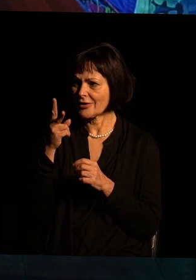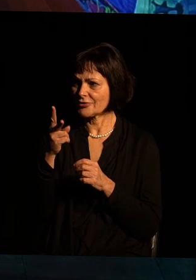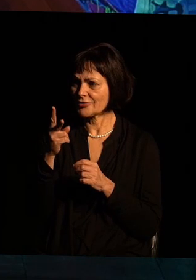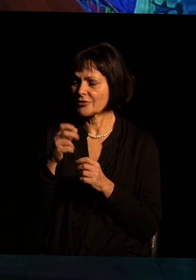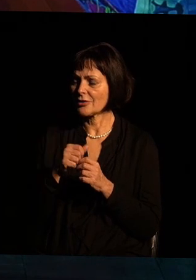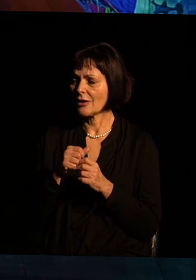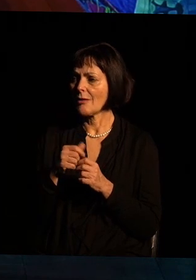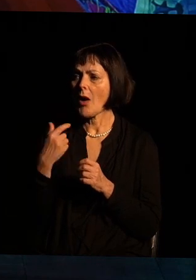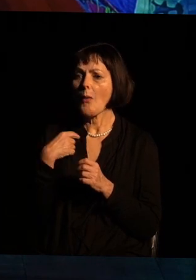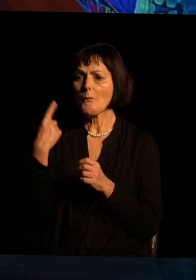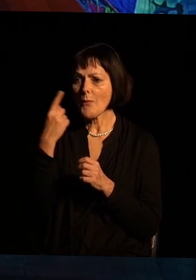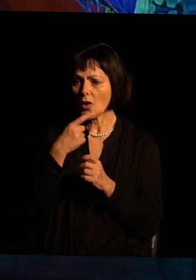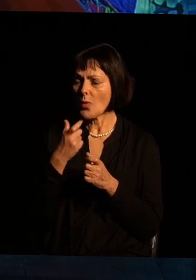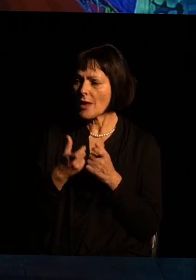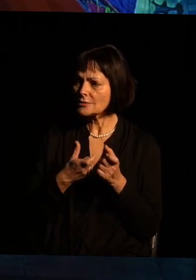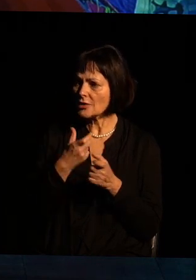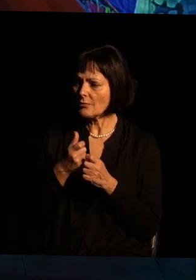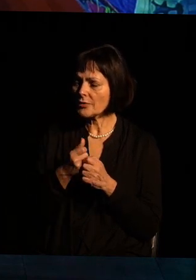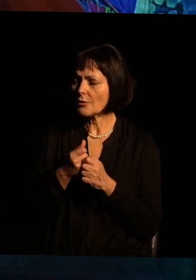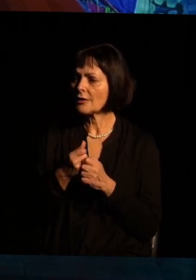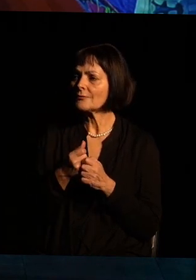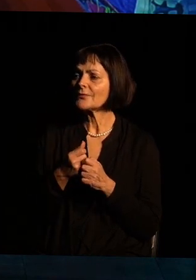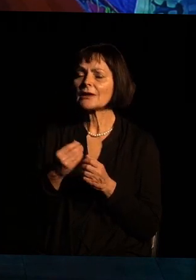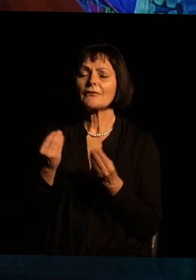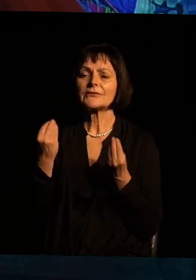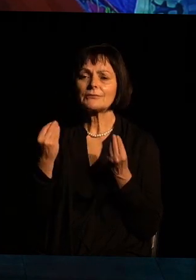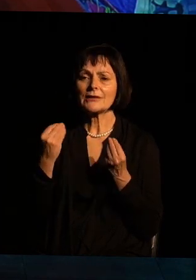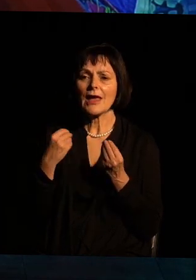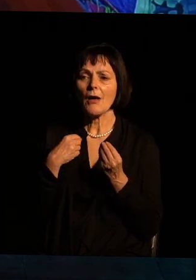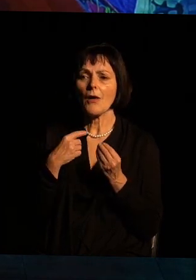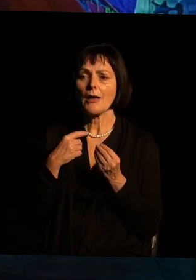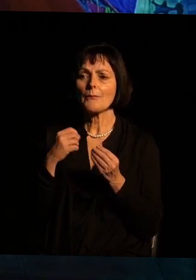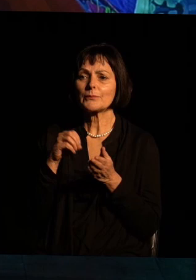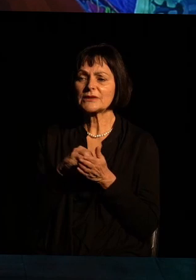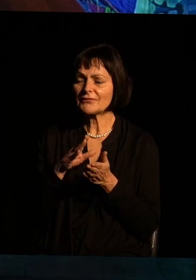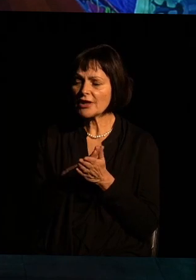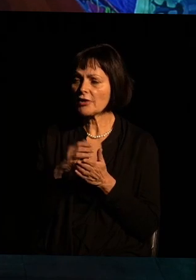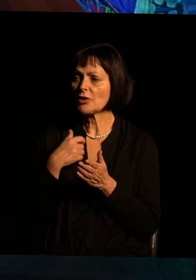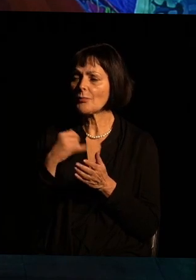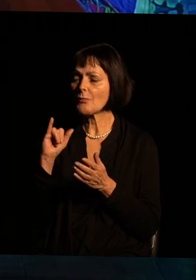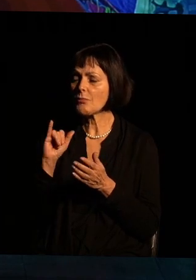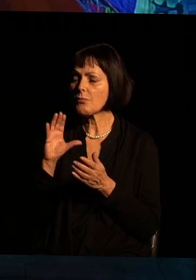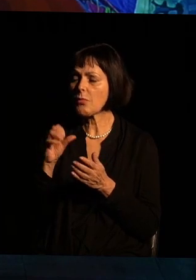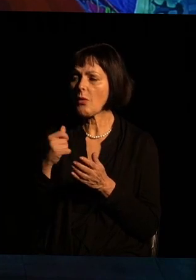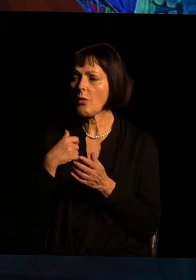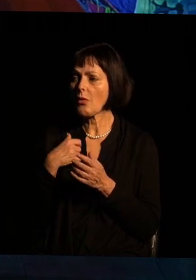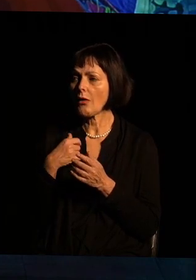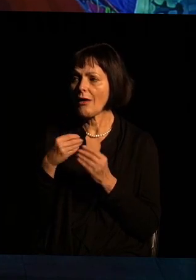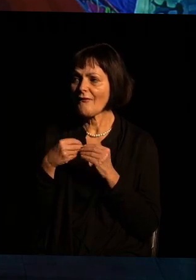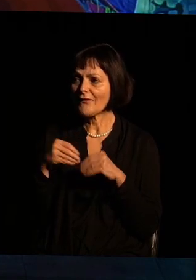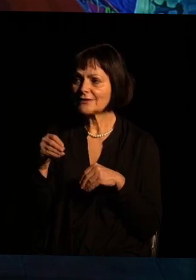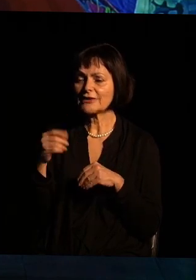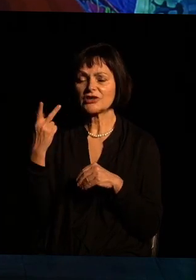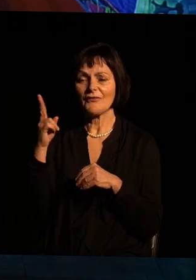akurat pogoda się zrobiła. Doskonałą aklimatyzację mieliśmy, bo za każdym razem to więcej